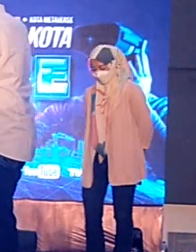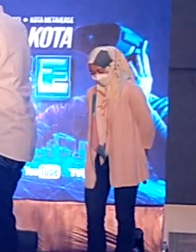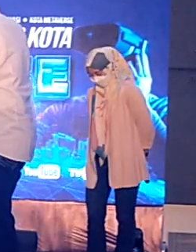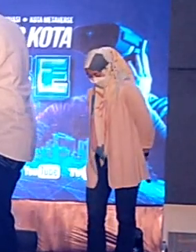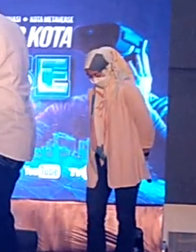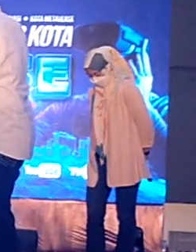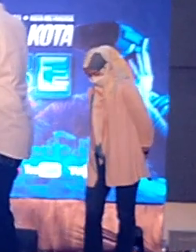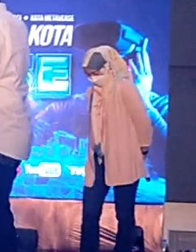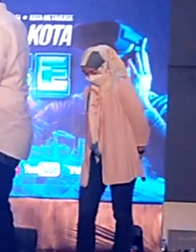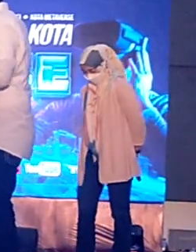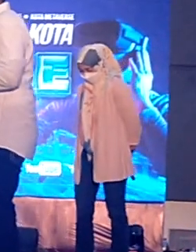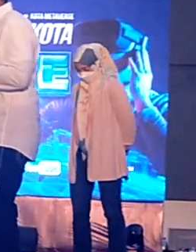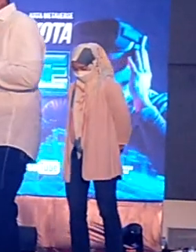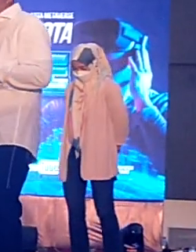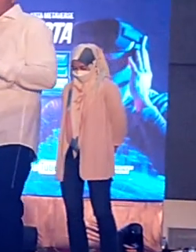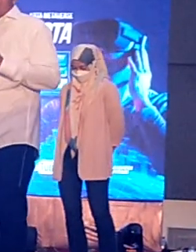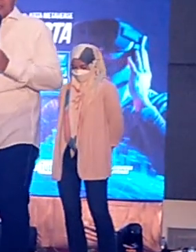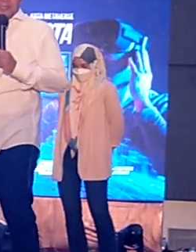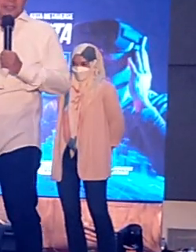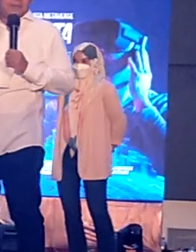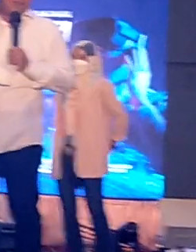kita akan menjajah secara informasi Havers